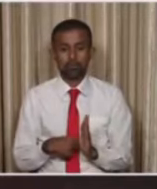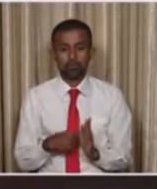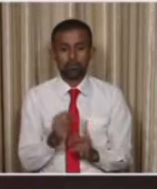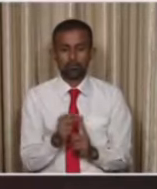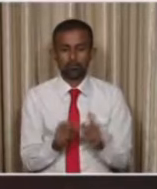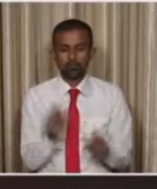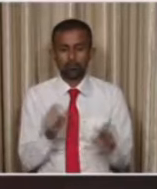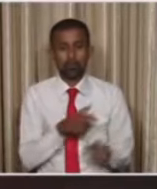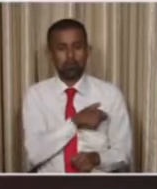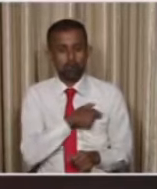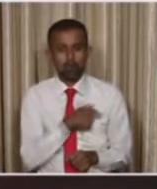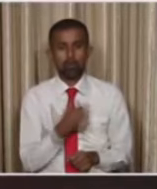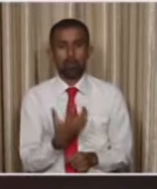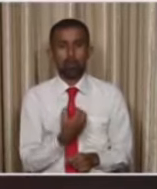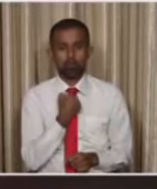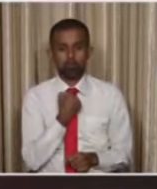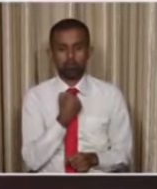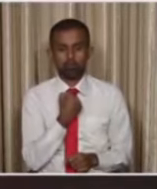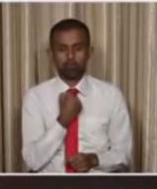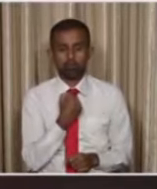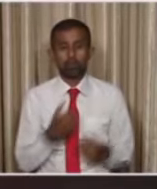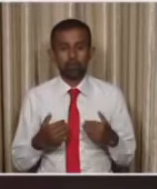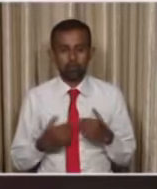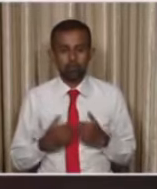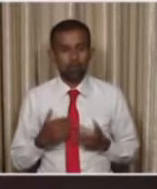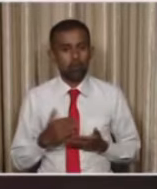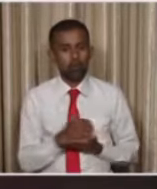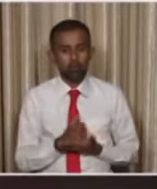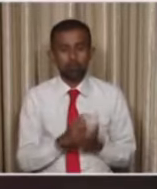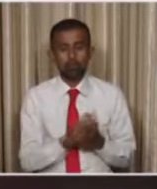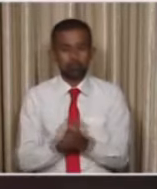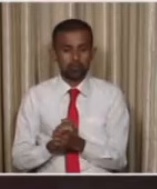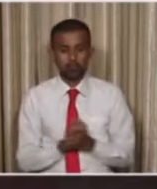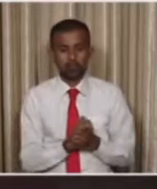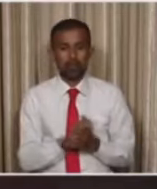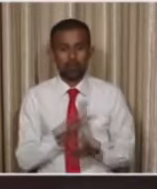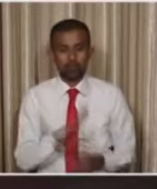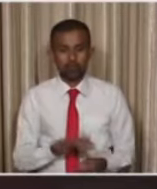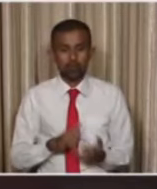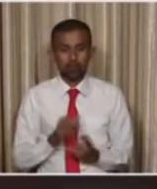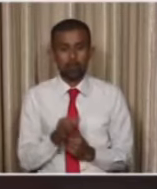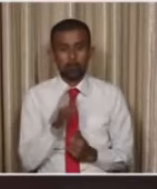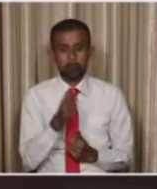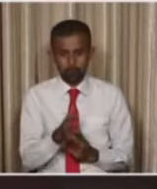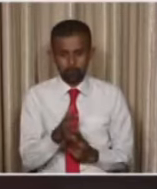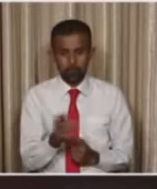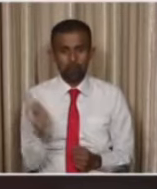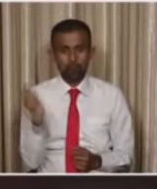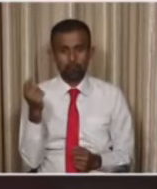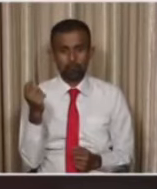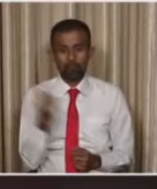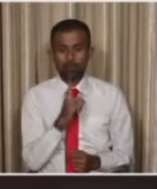මිනිස්සුන්ගේ නායකෙක් අවශ්‍ය වෙලා තියෙන්. ඒ වෙනුවෙන් අපි සියලු දෙනා මේක රාශී වෙලා ඉන්නවා සජිත් ප්‍රේමදාස මැත්තුමා දිනනවා කියන